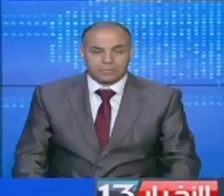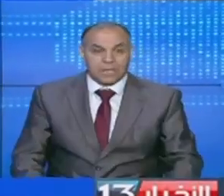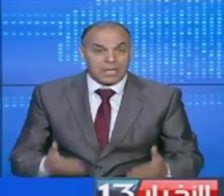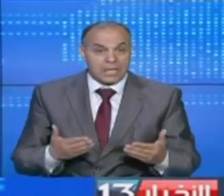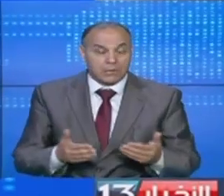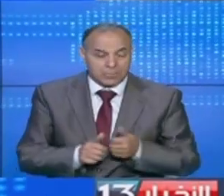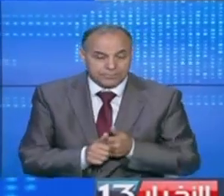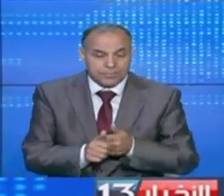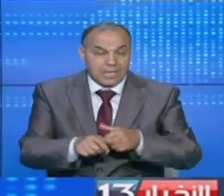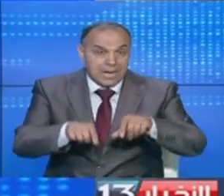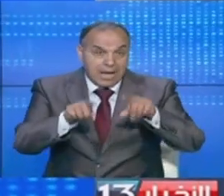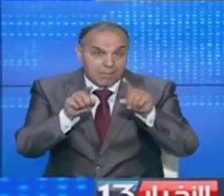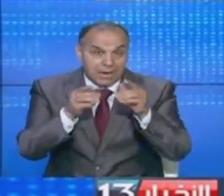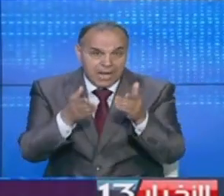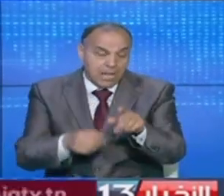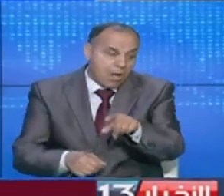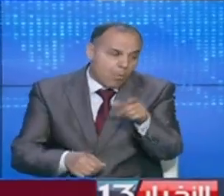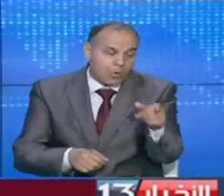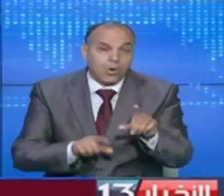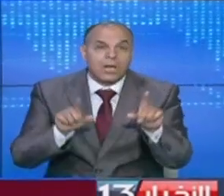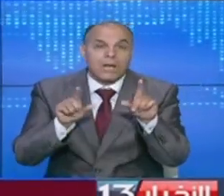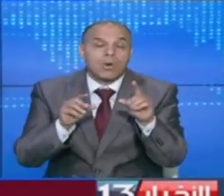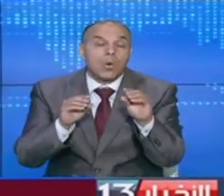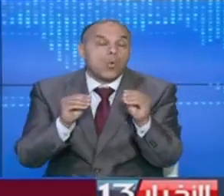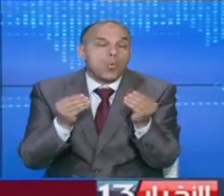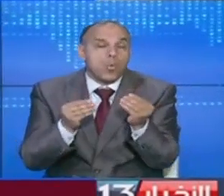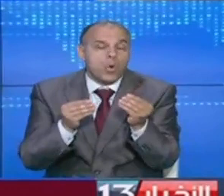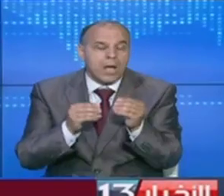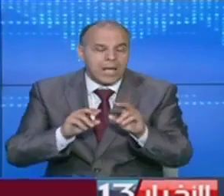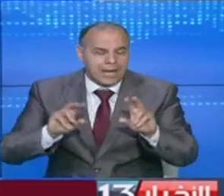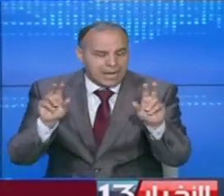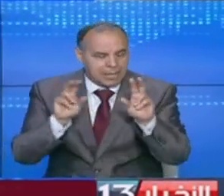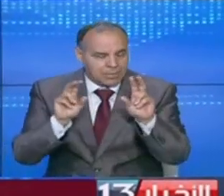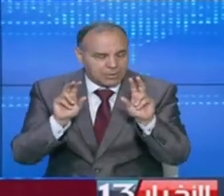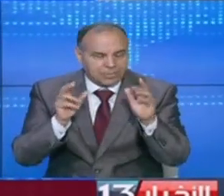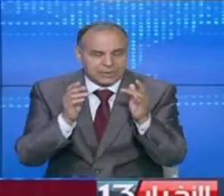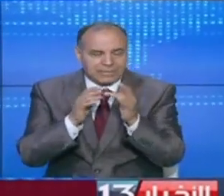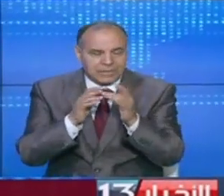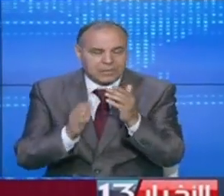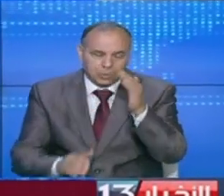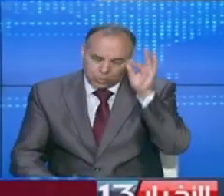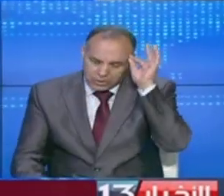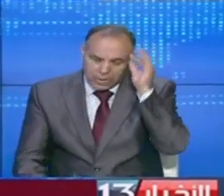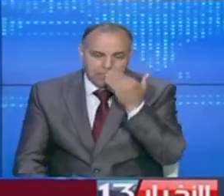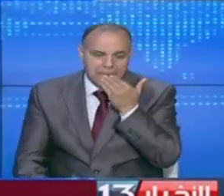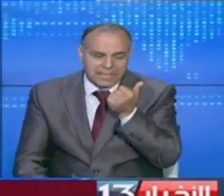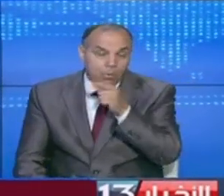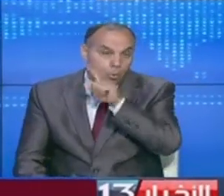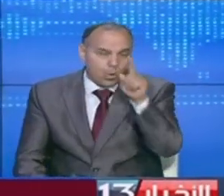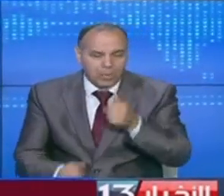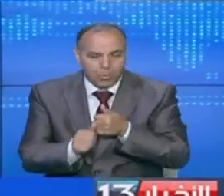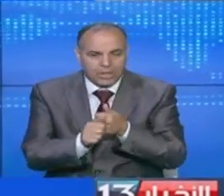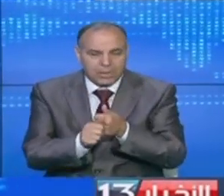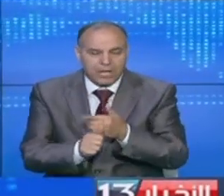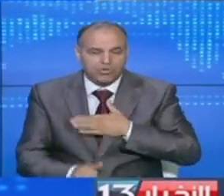ونشير الى انه بامكانكم متابعه هذه النشره وغيرها من الاخبار على بوابه التلفزه التونسيه شكرا على المتابعه